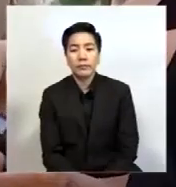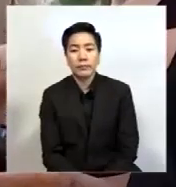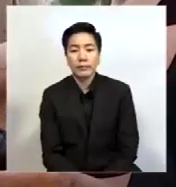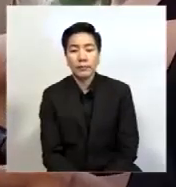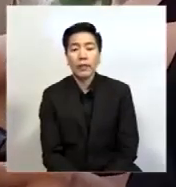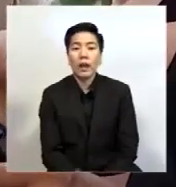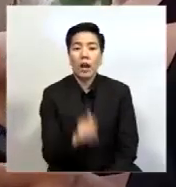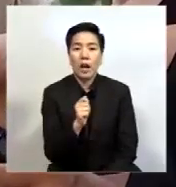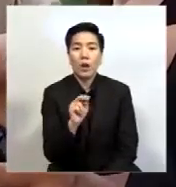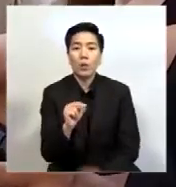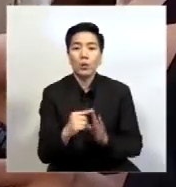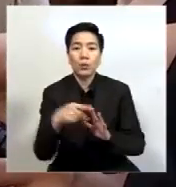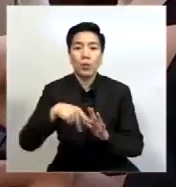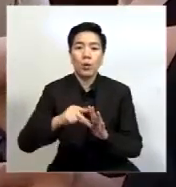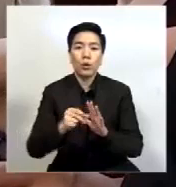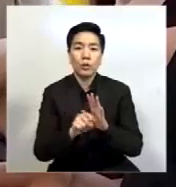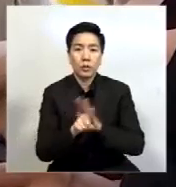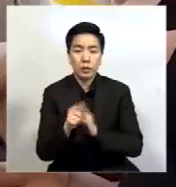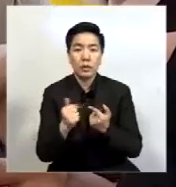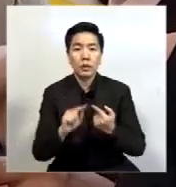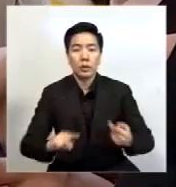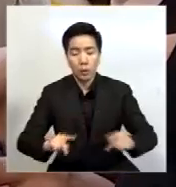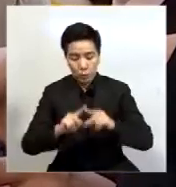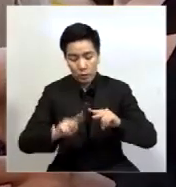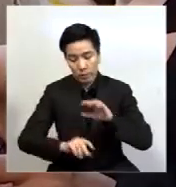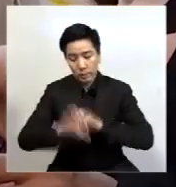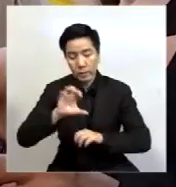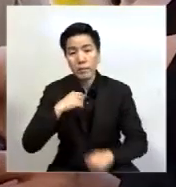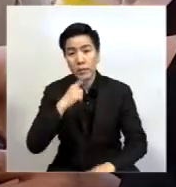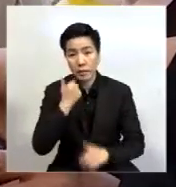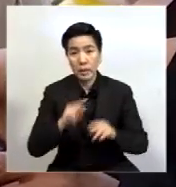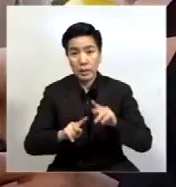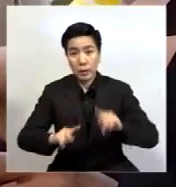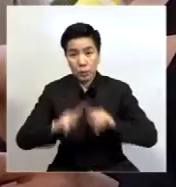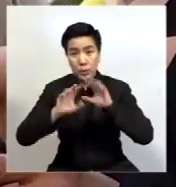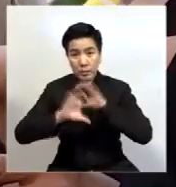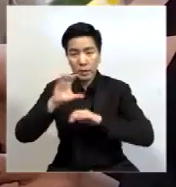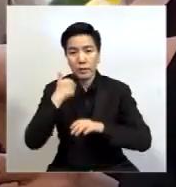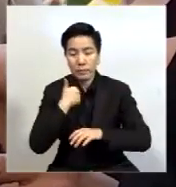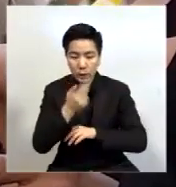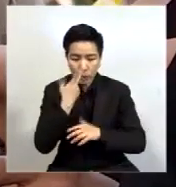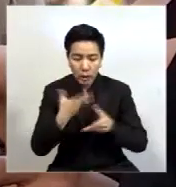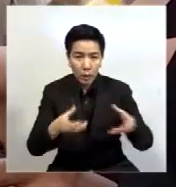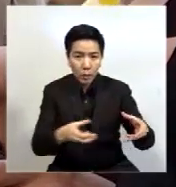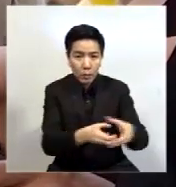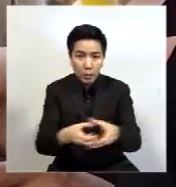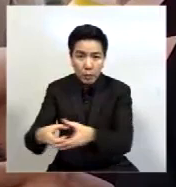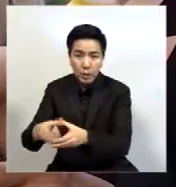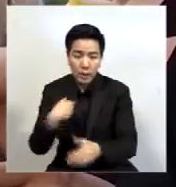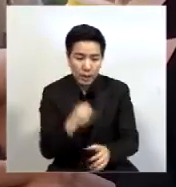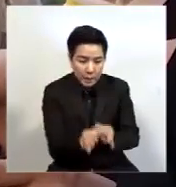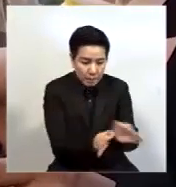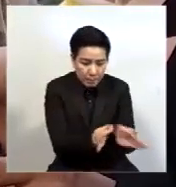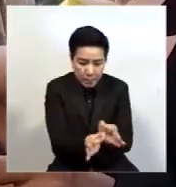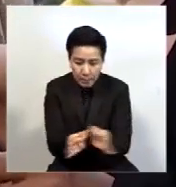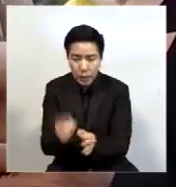ด้านพลเอกอนุพงษ์เผ่าจินดารัฐมนตรีว่าการกระทรวงมหาดไทยบอกว่ากระทรวงมหาดไทยได้มีการลงพื้นที่สร้างความรู้ความเข้าใจกับ